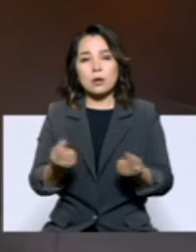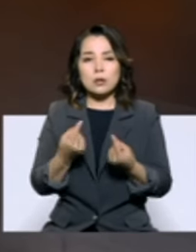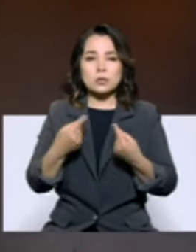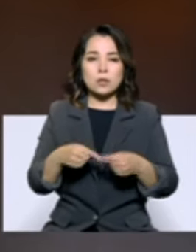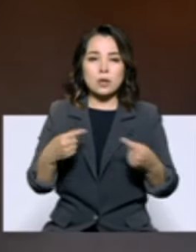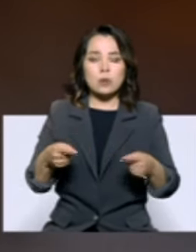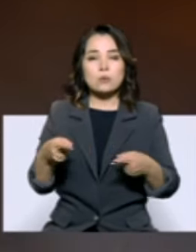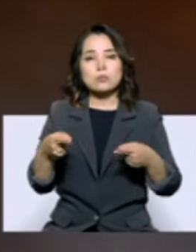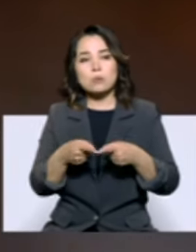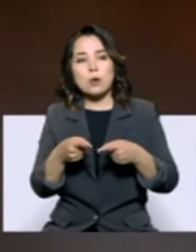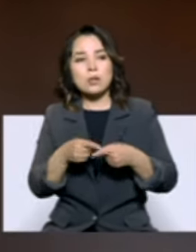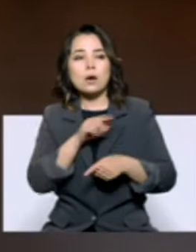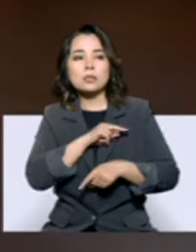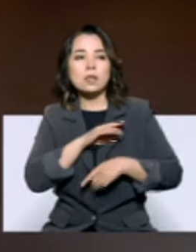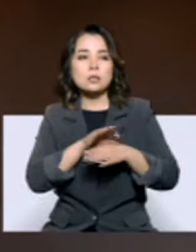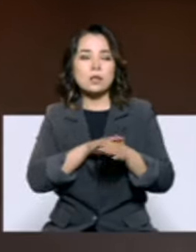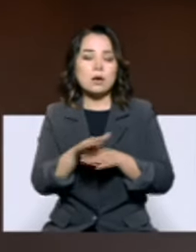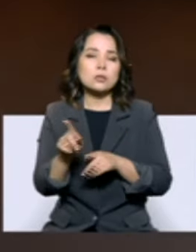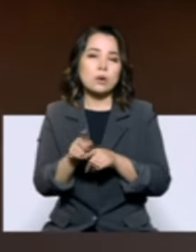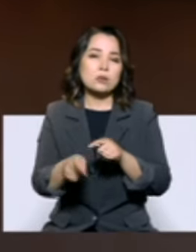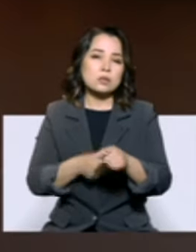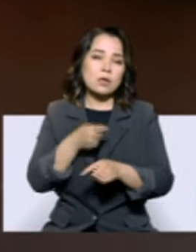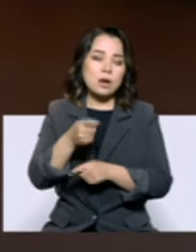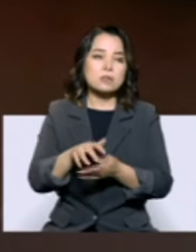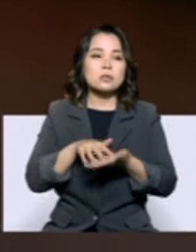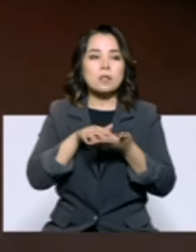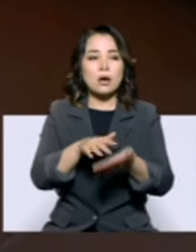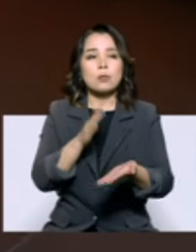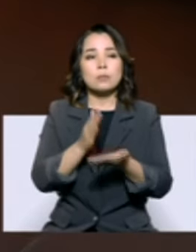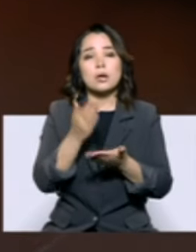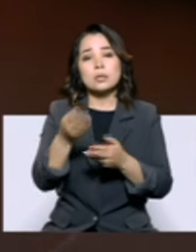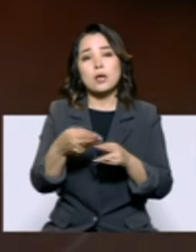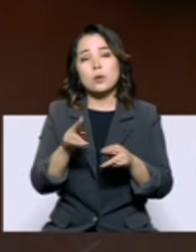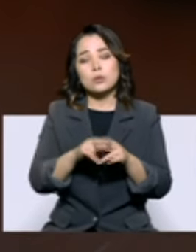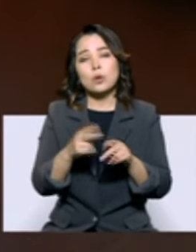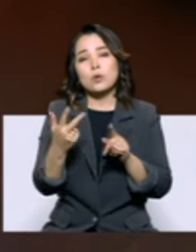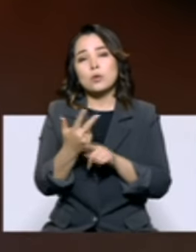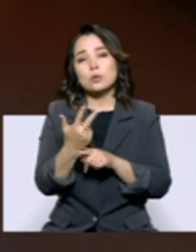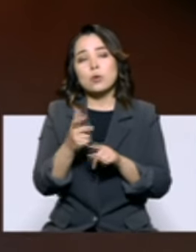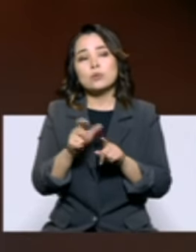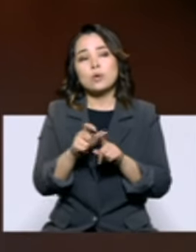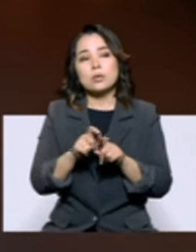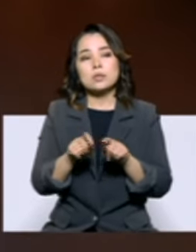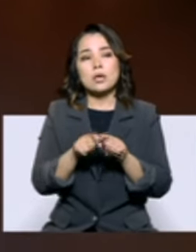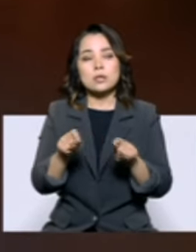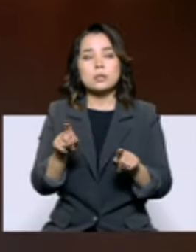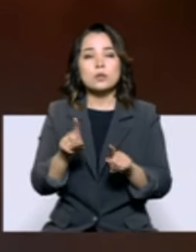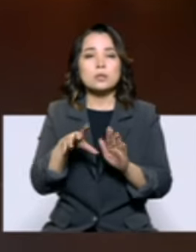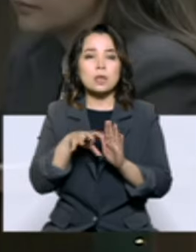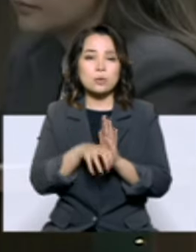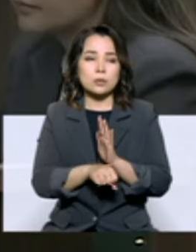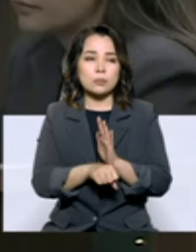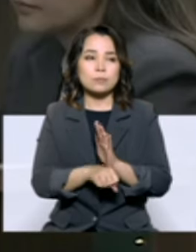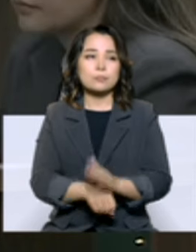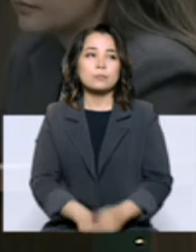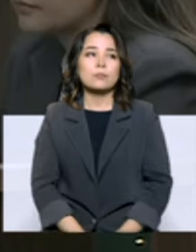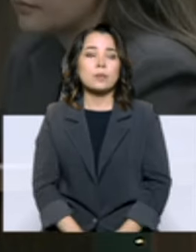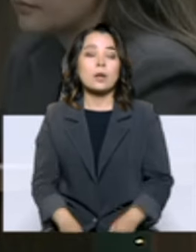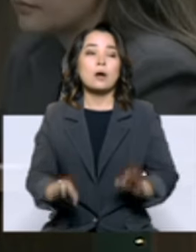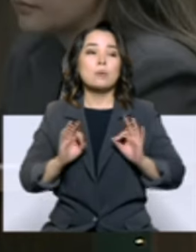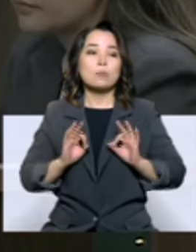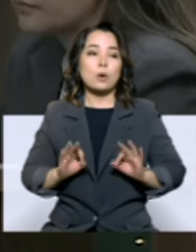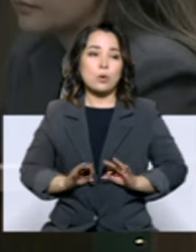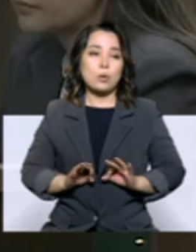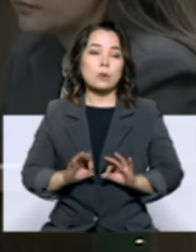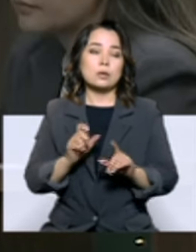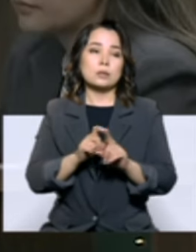әртүрлі уголовный іс көрсетіп арыз береді дейтін жері бар. Үшінші сөзі ше? Соны. Прокурор